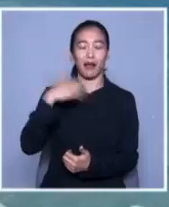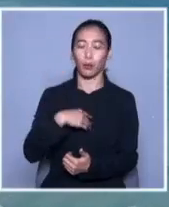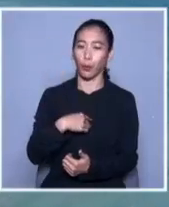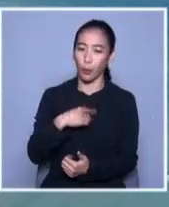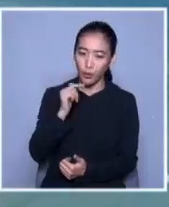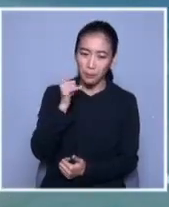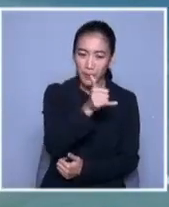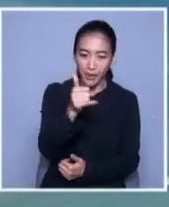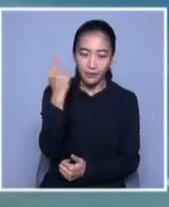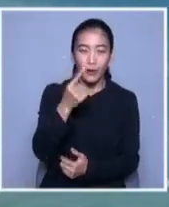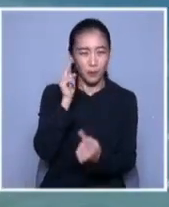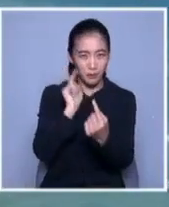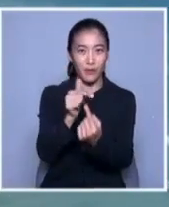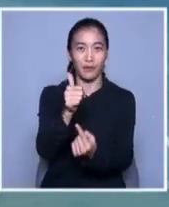ค่ะ